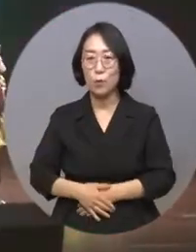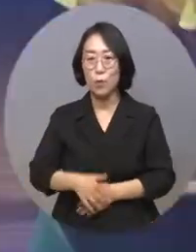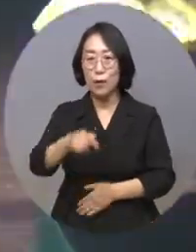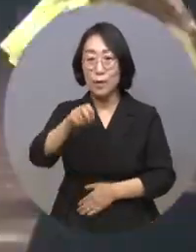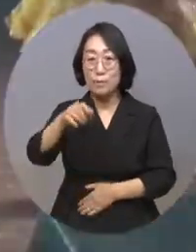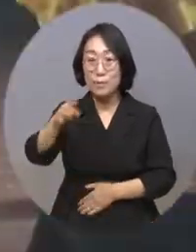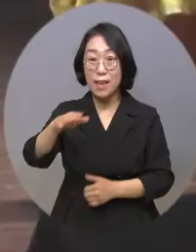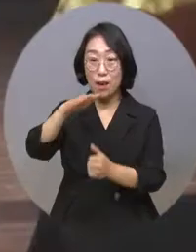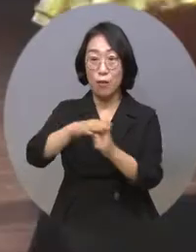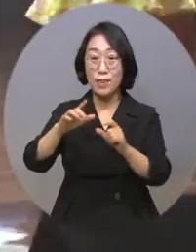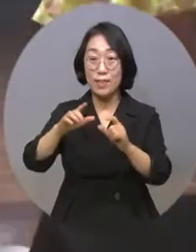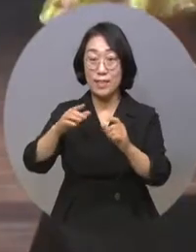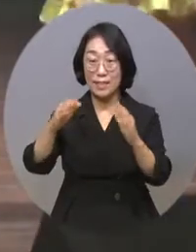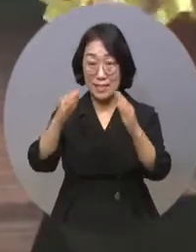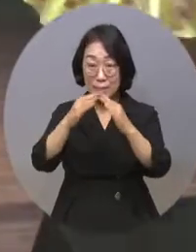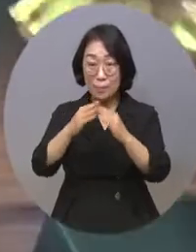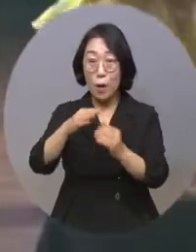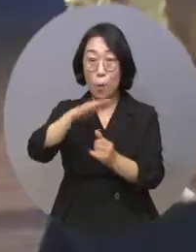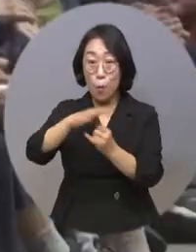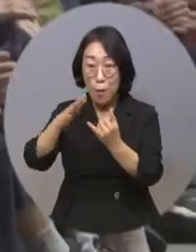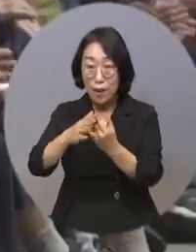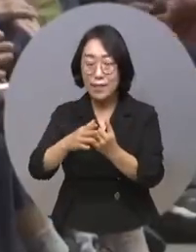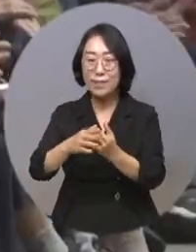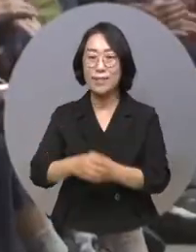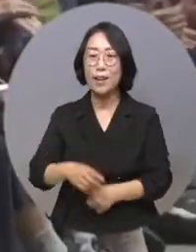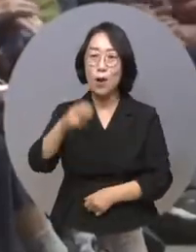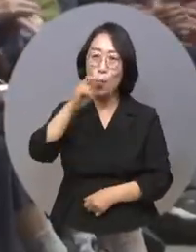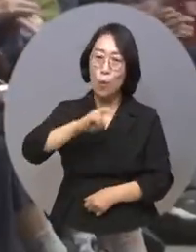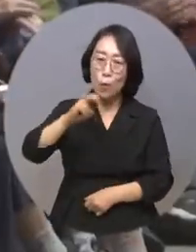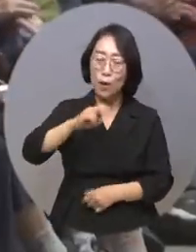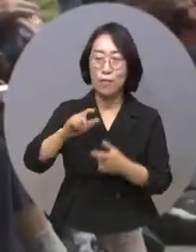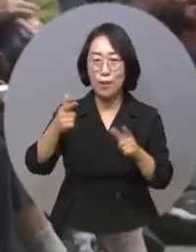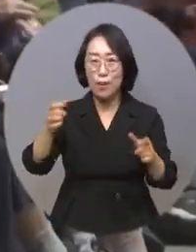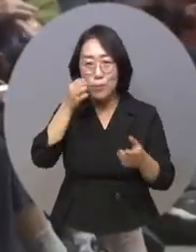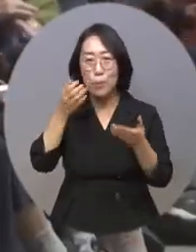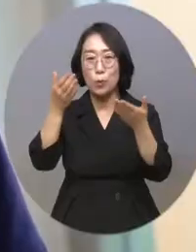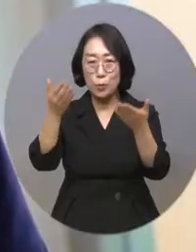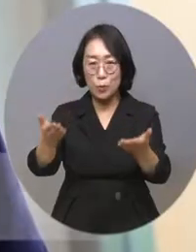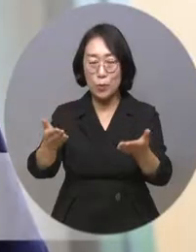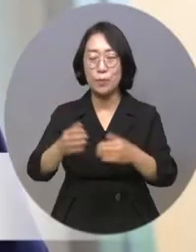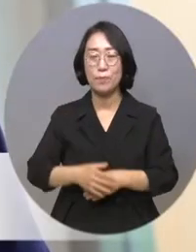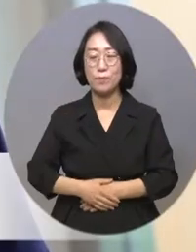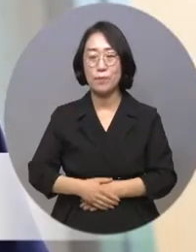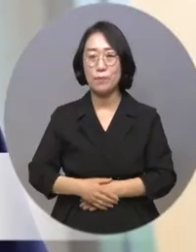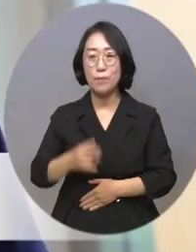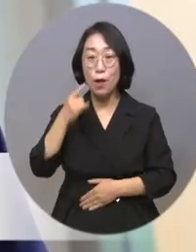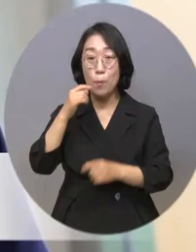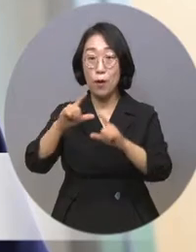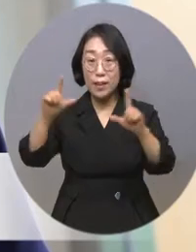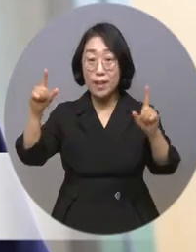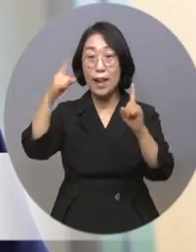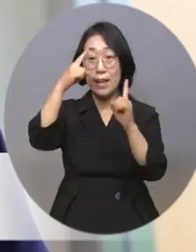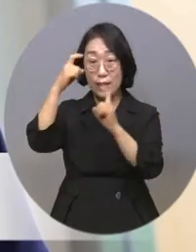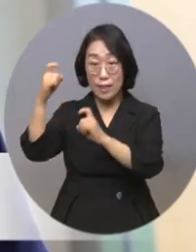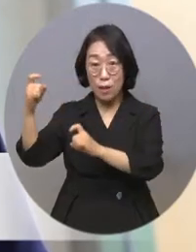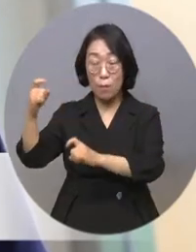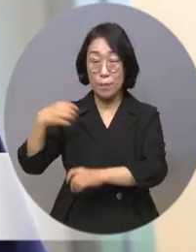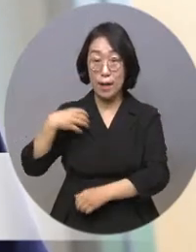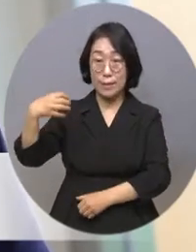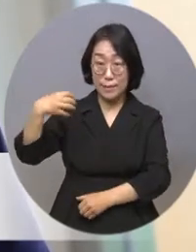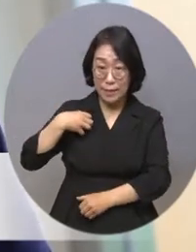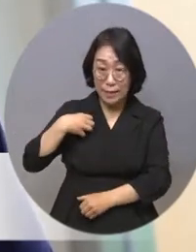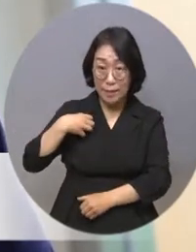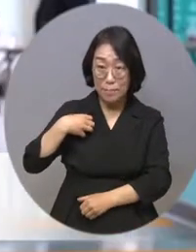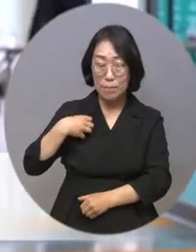김제제일어린이집 아이들의 공연으로 서로 마음을 나누는 소중한 시간을 보냈습니다. 어버이날을 기념해서 이런 일을 할 수 있다는 게